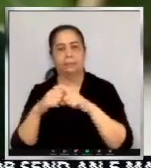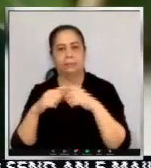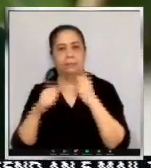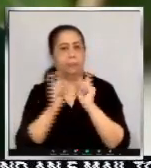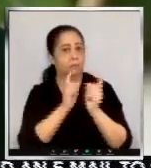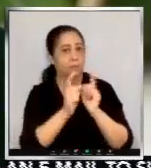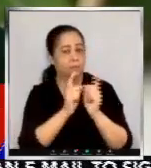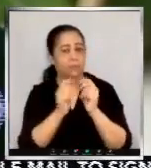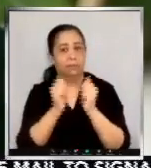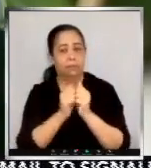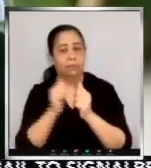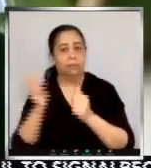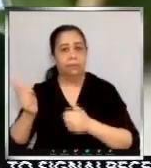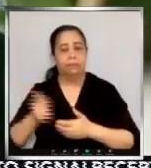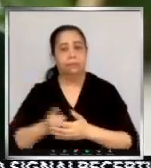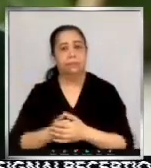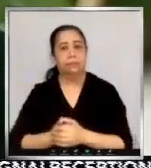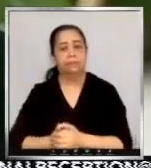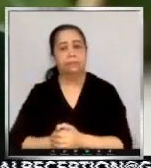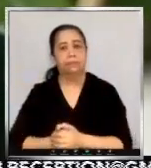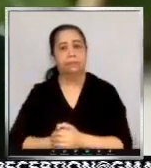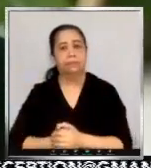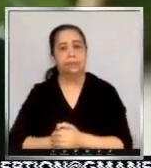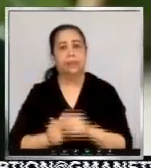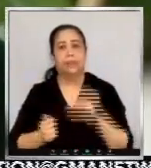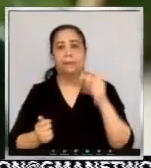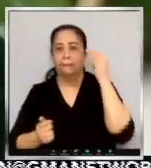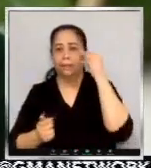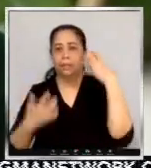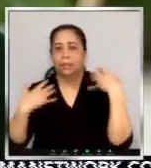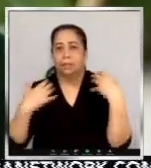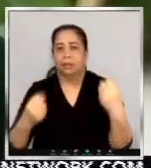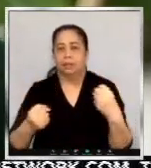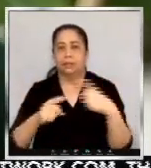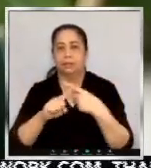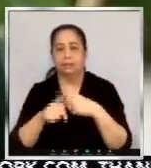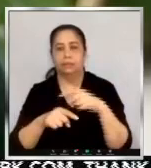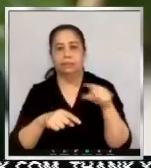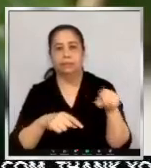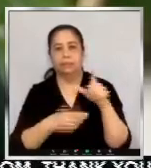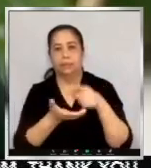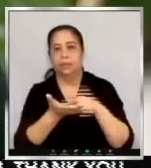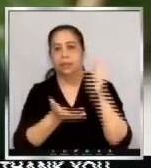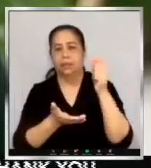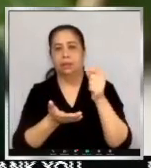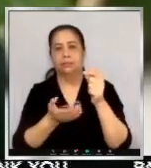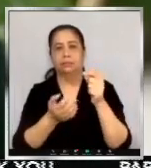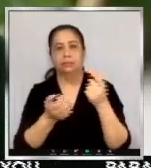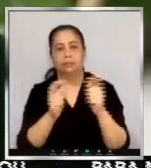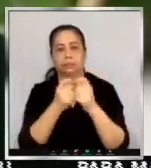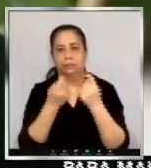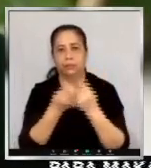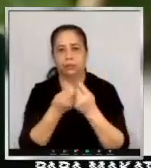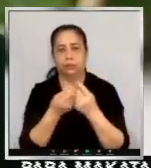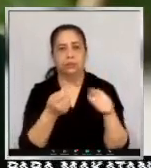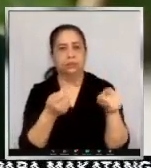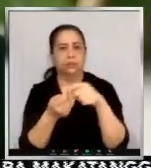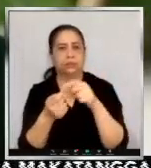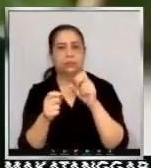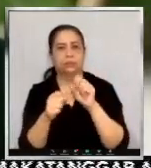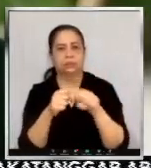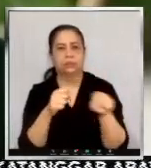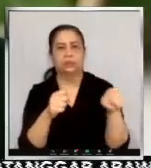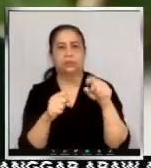ng mental health team po ng Tarlac Dag Recovery Clinic po. So far po, hindi po nakakatulog po masyado yung pamilya, mga members